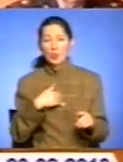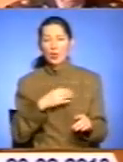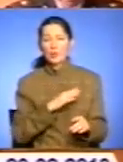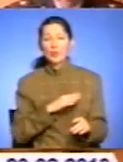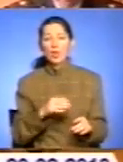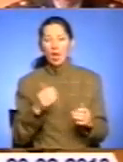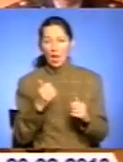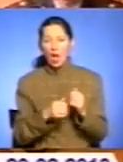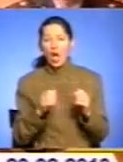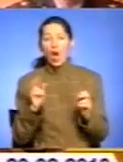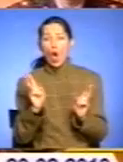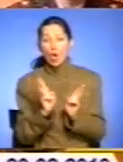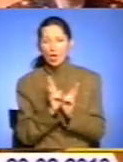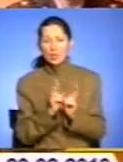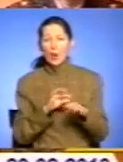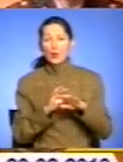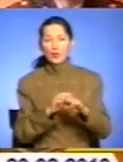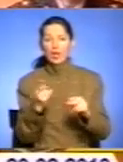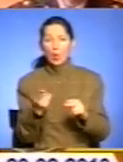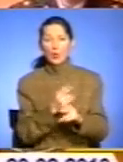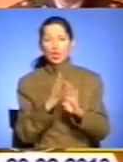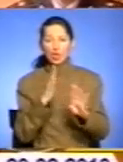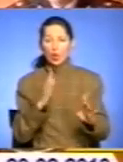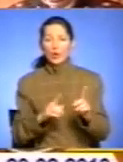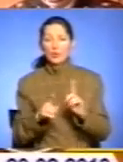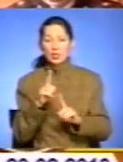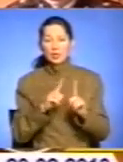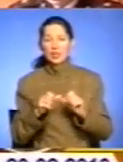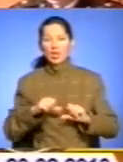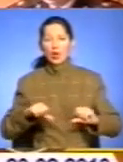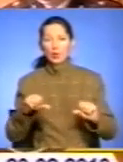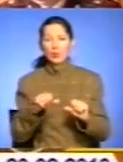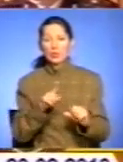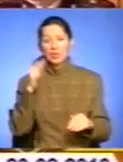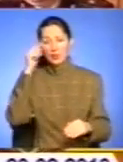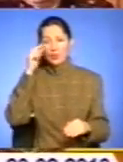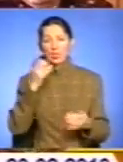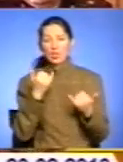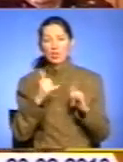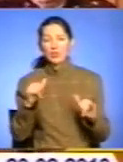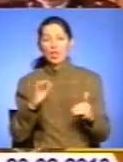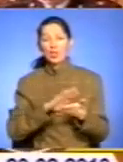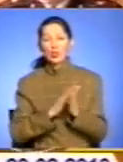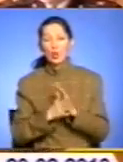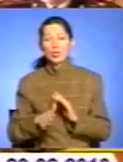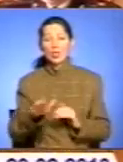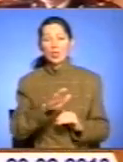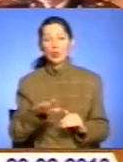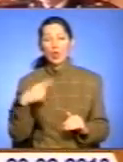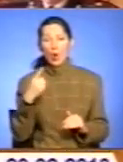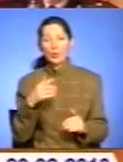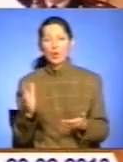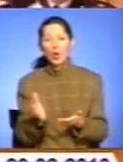зустрічалися і проводили позачергові засідання комісії в зв'язку із виникненням надзвичайних ситуацій на території області. Успішно